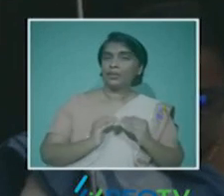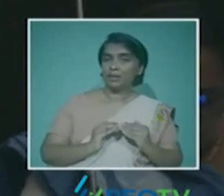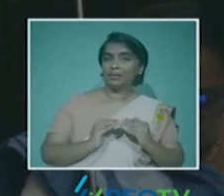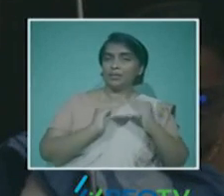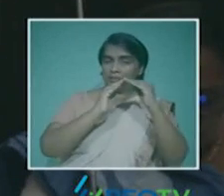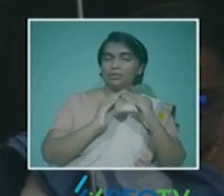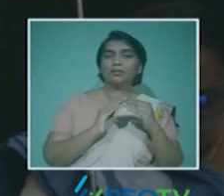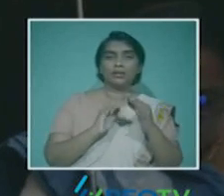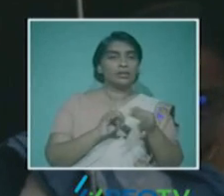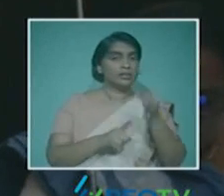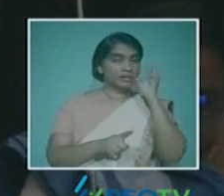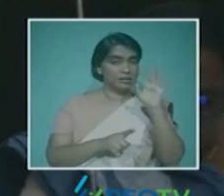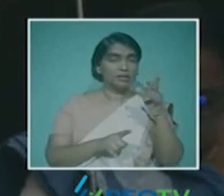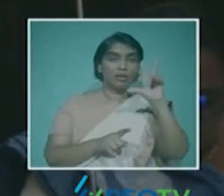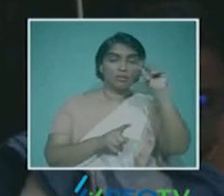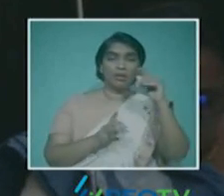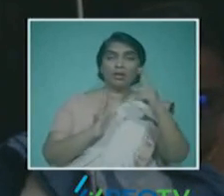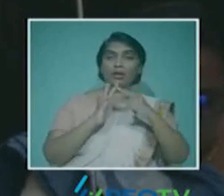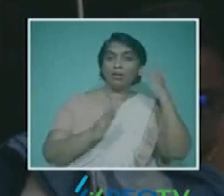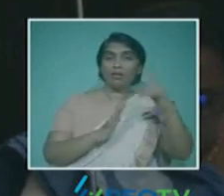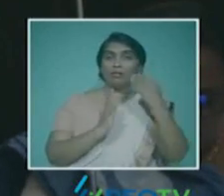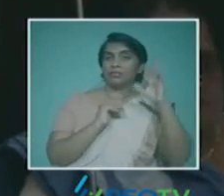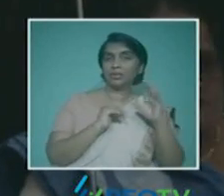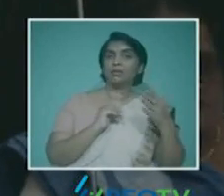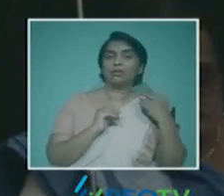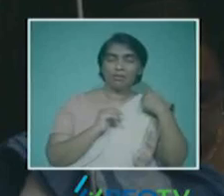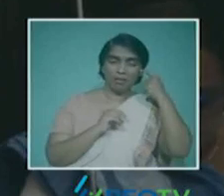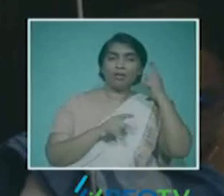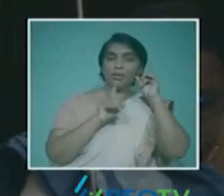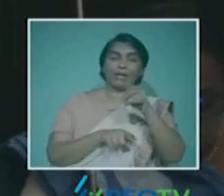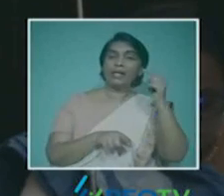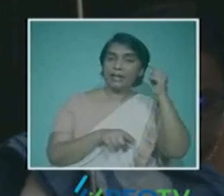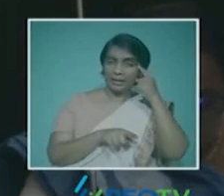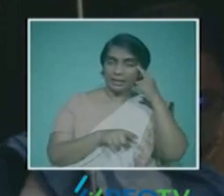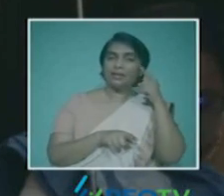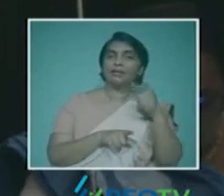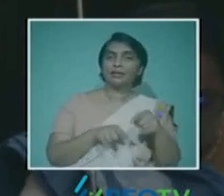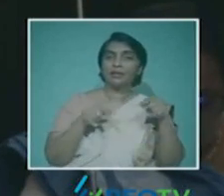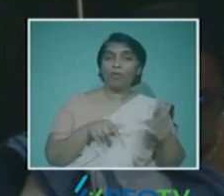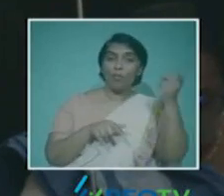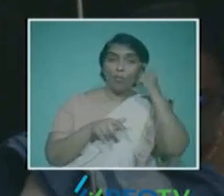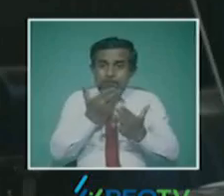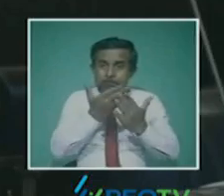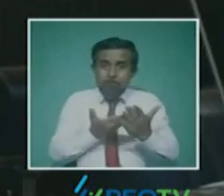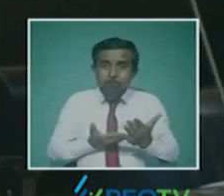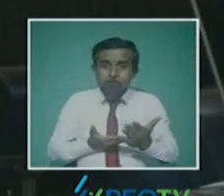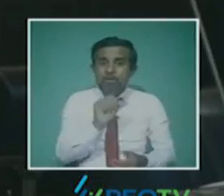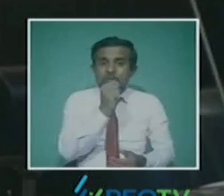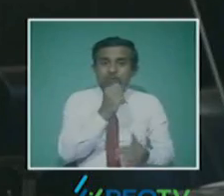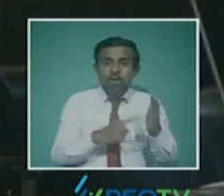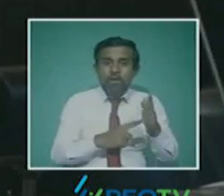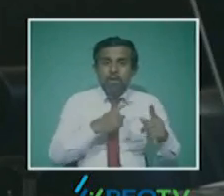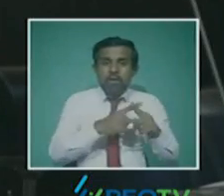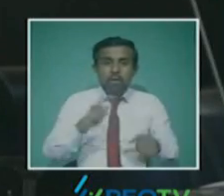වන ජනාධිපතිට දැක්ම ජාත්‍යන්තර නිර්ණායක ඉක්මවා යනවලු. ඒගොල්ලෝ හිතාගෙන ඉන්නවා දැන් මොළ 14වව ඇවිල්ලා කියලා. සුරාබදු